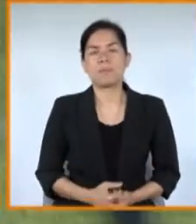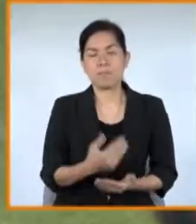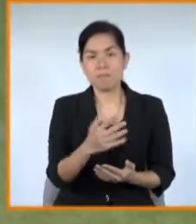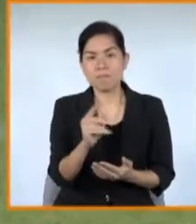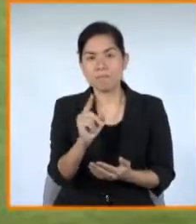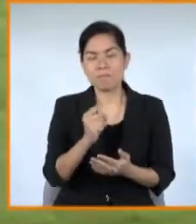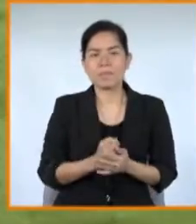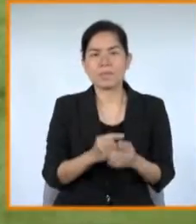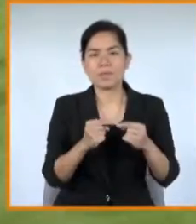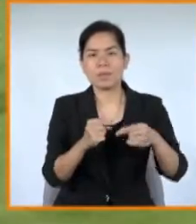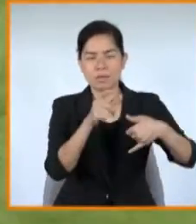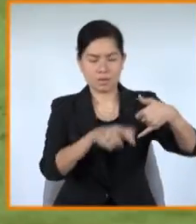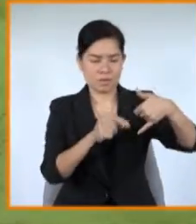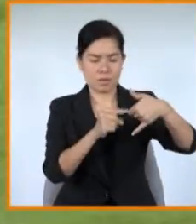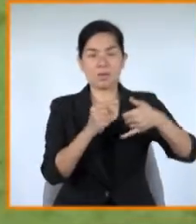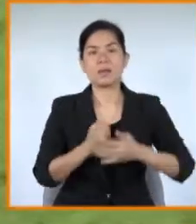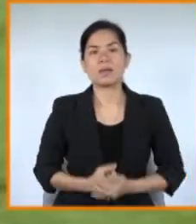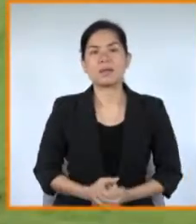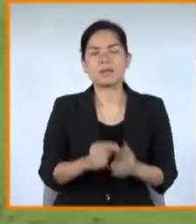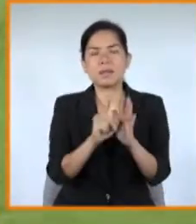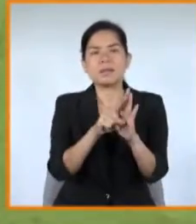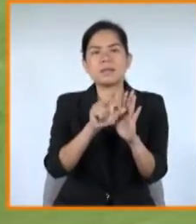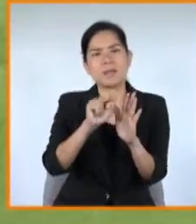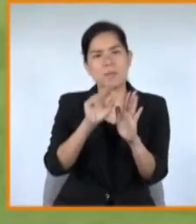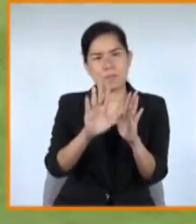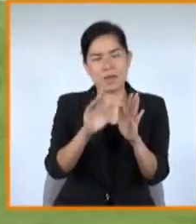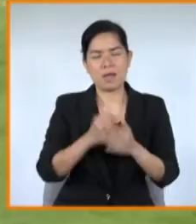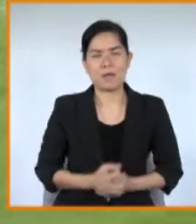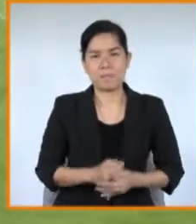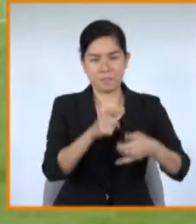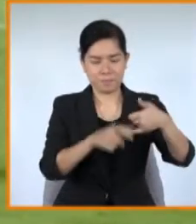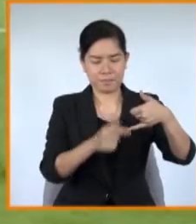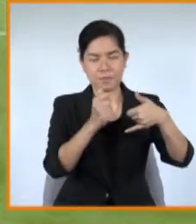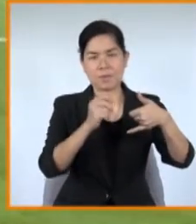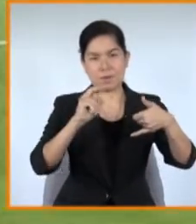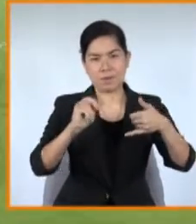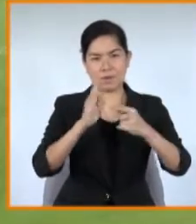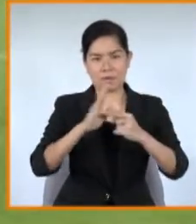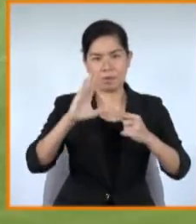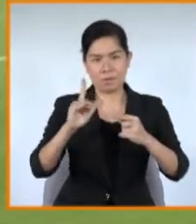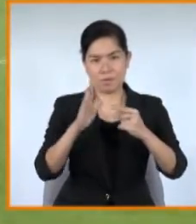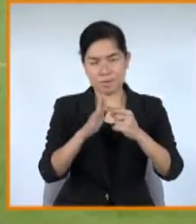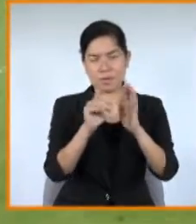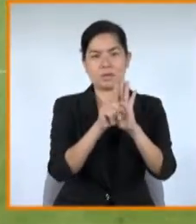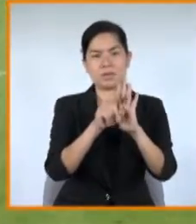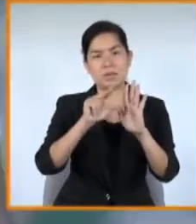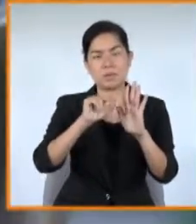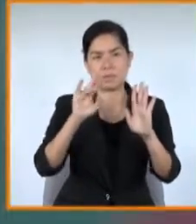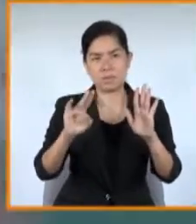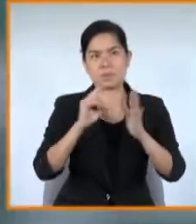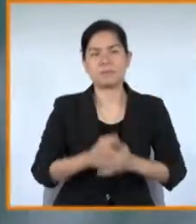ก็เป็นการยิงของดิยูบีรัมนะครับนาที35อนุชาสุขโสมงซุกตะข่ายนาทีที่37